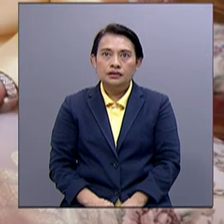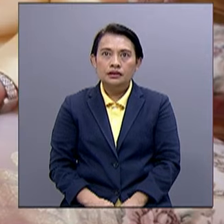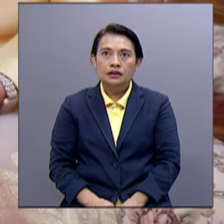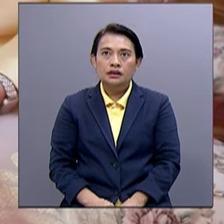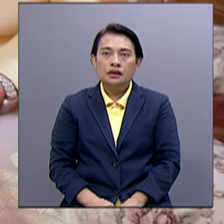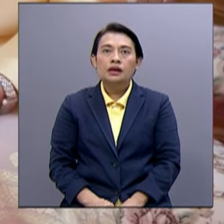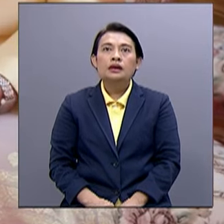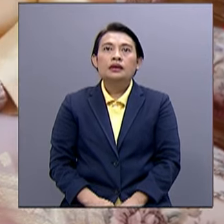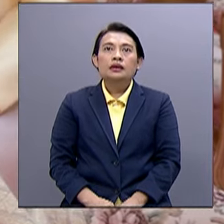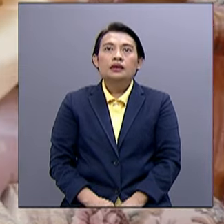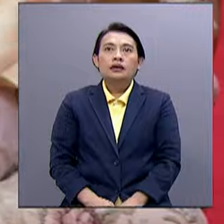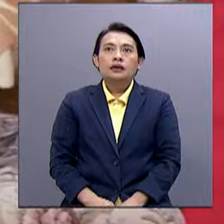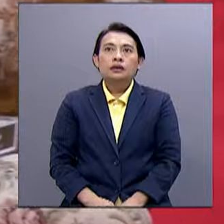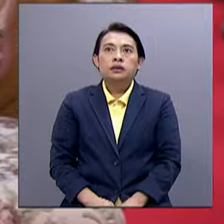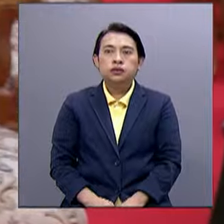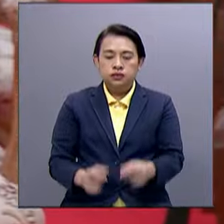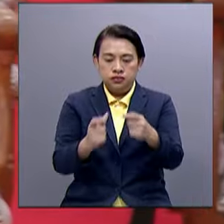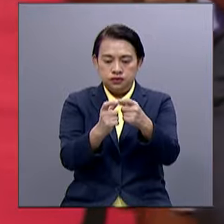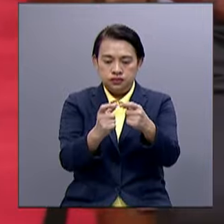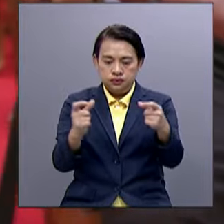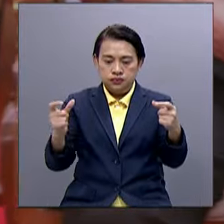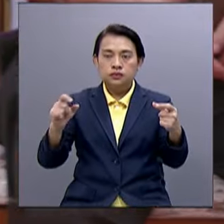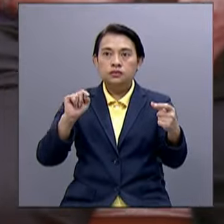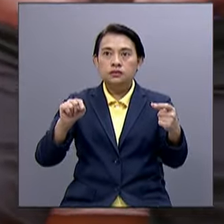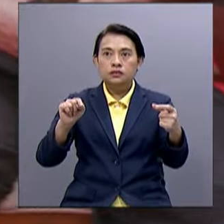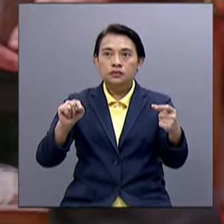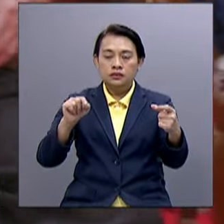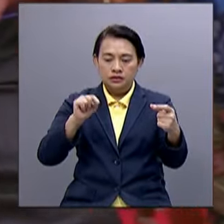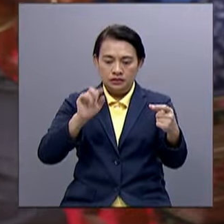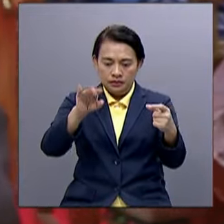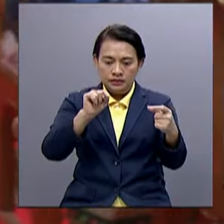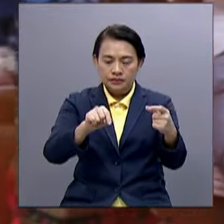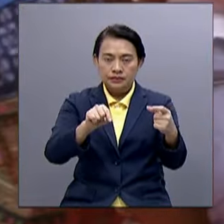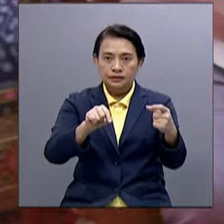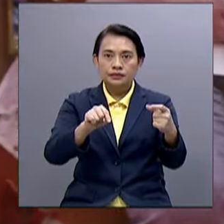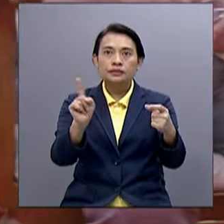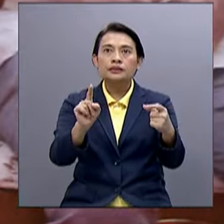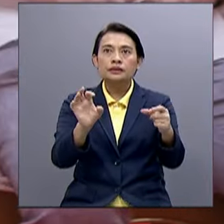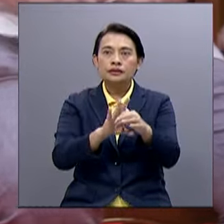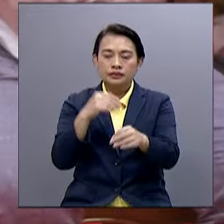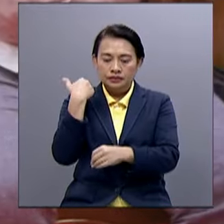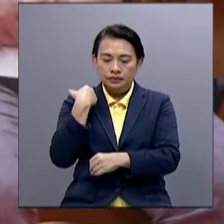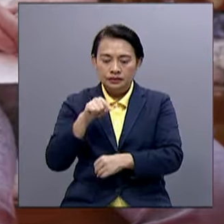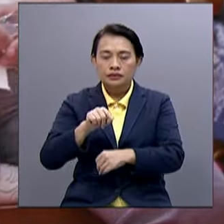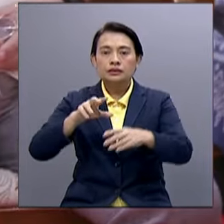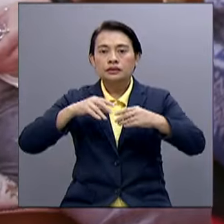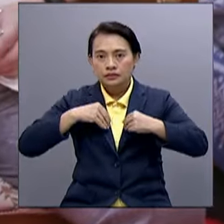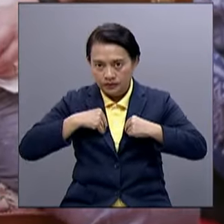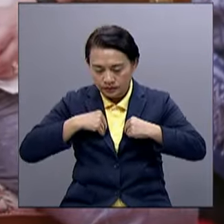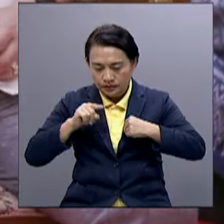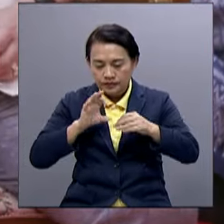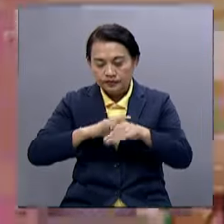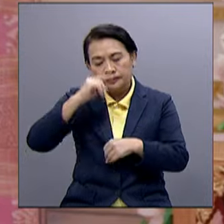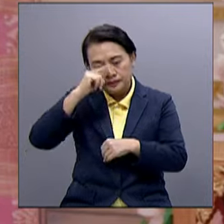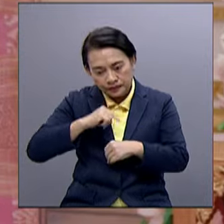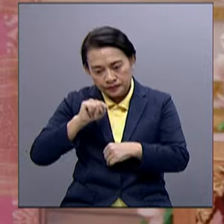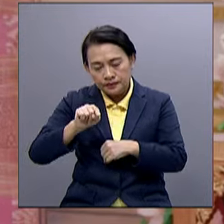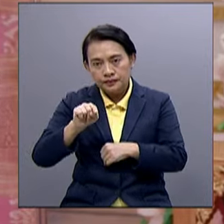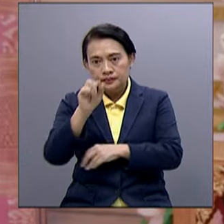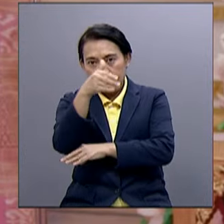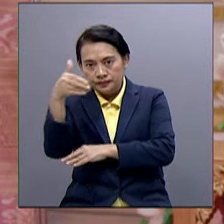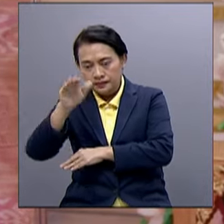คัมภีร์ใบลานเรื่องอุรังคธาตุจารขึ้นอย่างแพร่หลายในภูมิภาคลุ่มน้ำโขงค่ะและได้รับการยอมรับอย่างกว้างขวางทั้งในไทยและนานาประเทศ